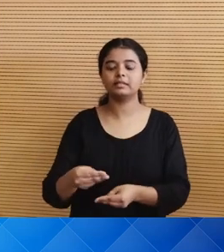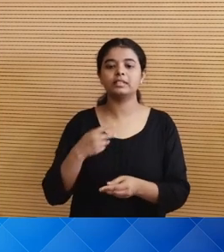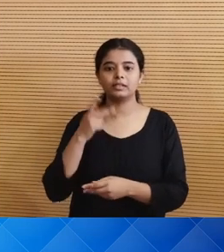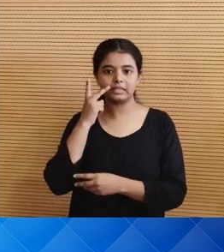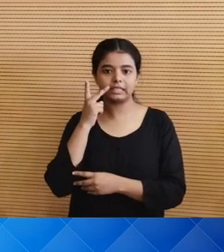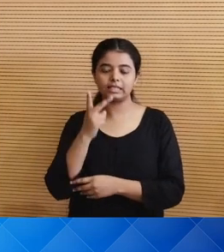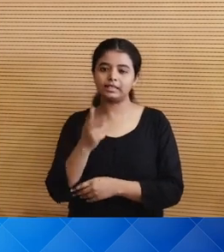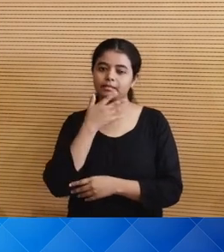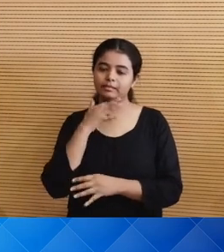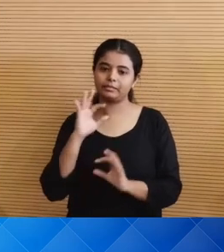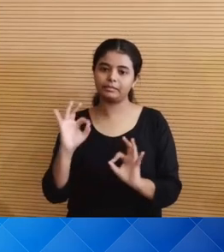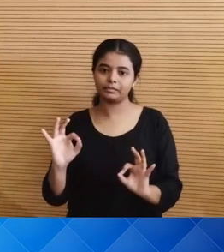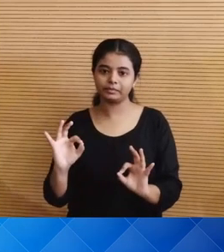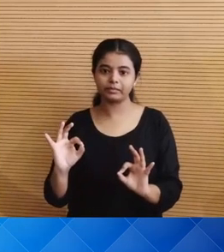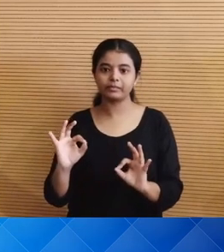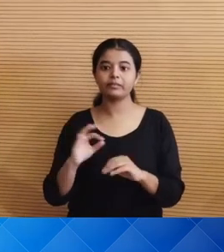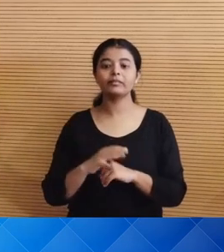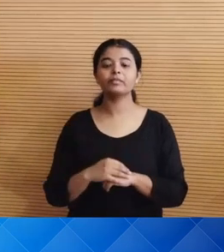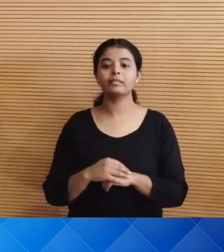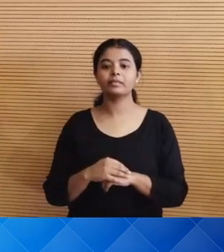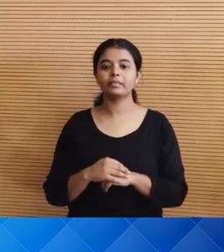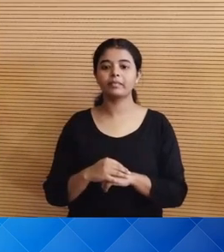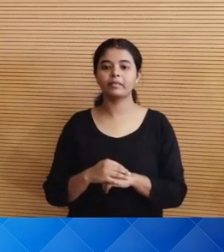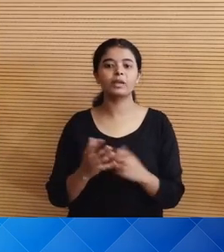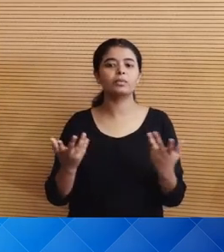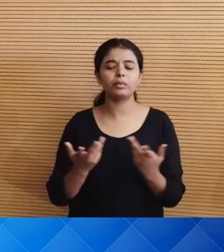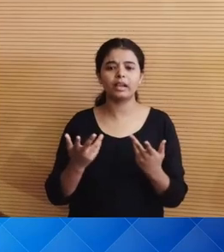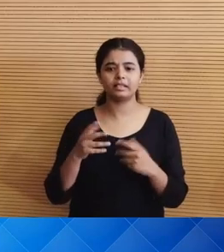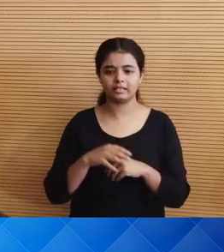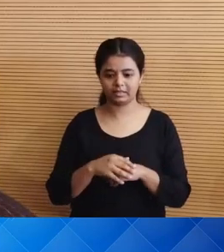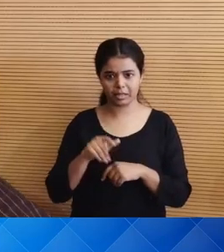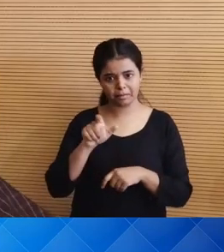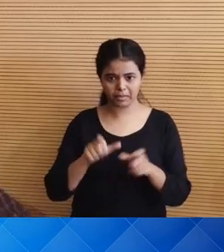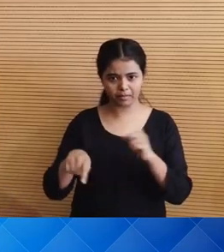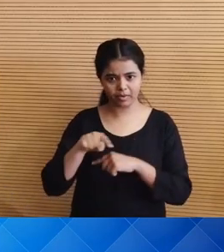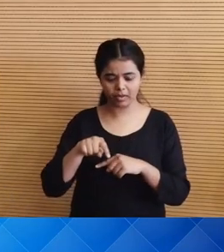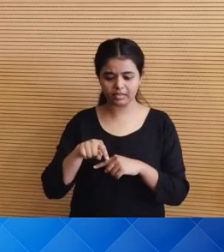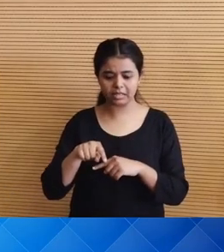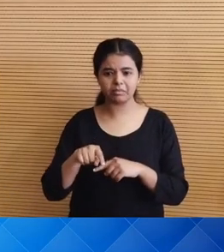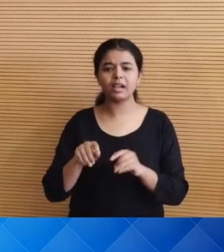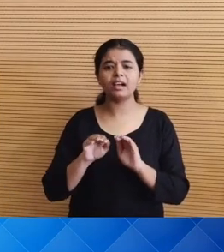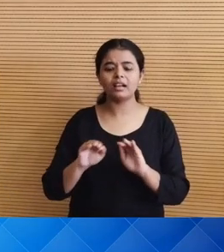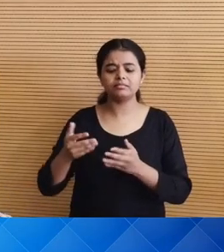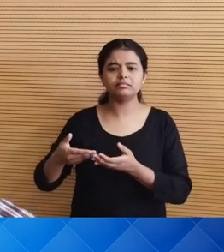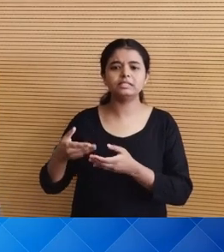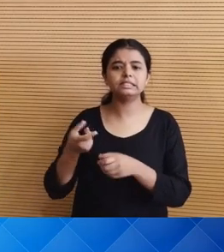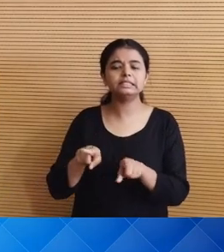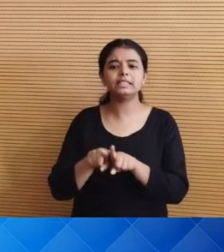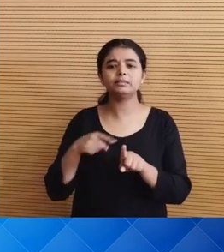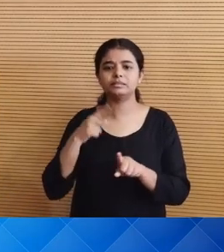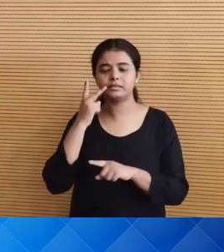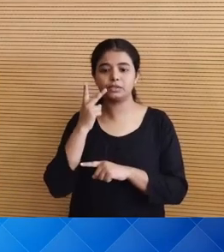लेगी, क्योंकि आज जो सम्मान करने आ रहे हैं उन्होंने अब तक अपनी पहचान नहीं बनाई है, वो पहचान गढ़ने